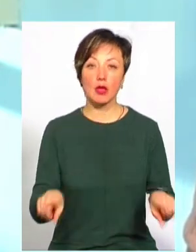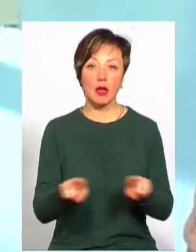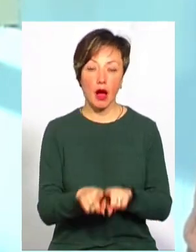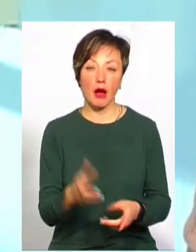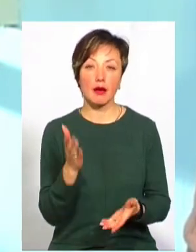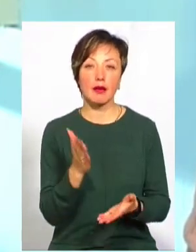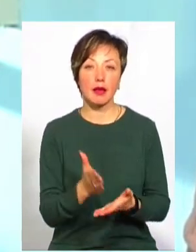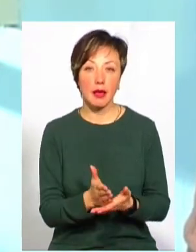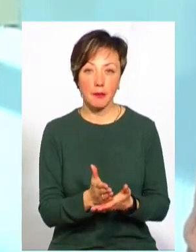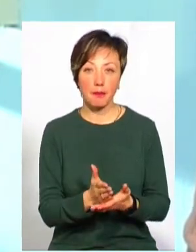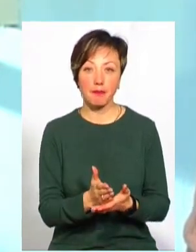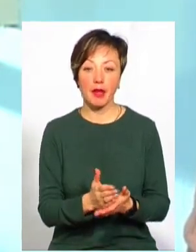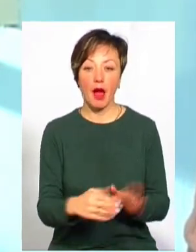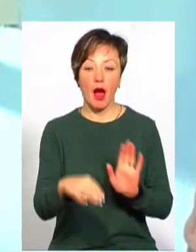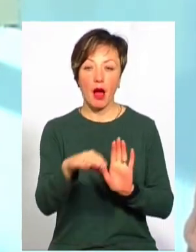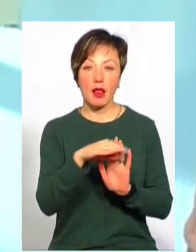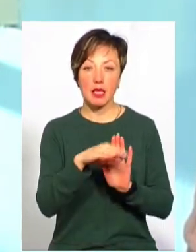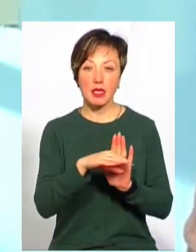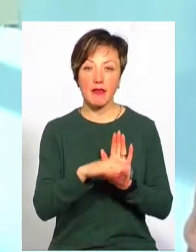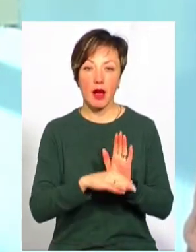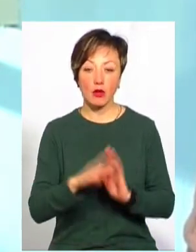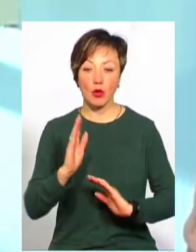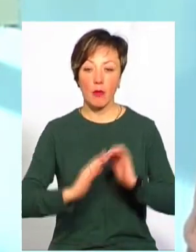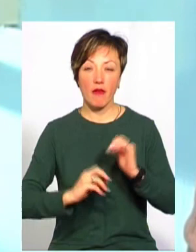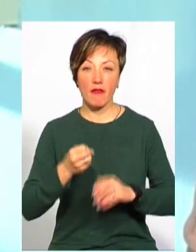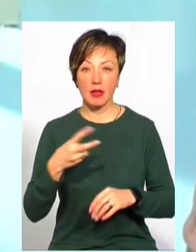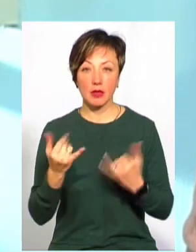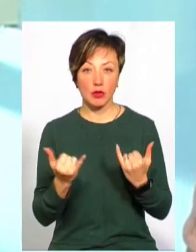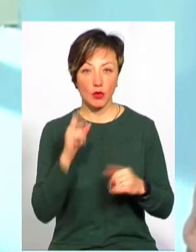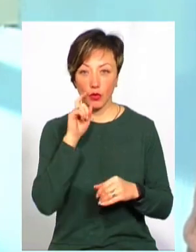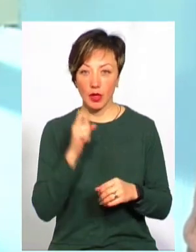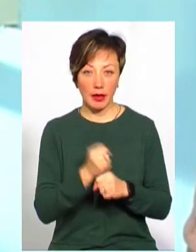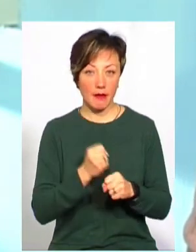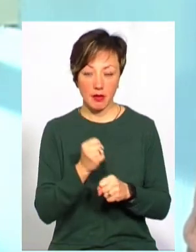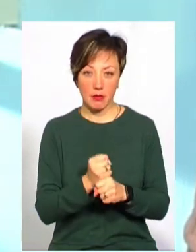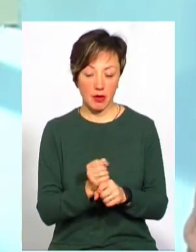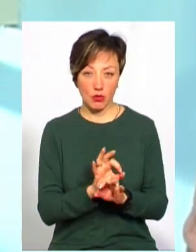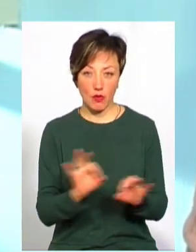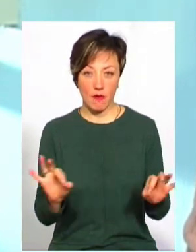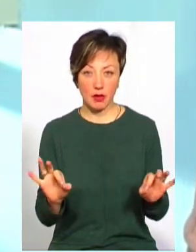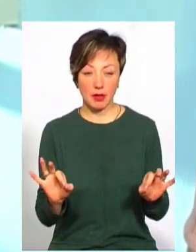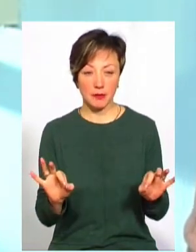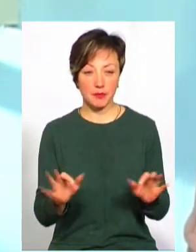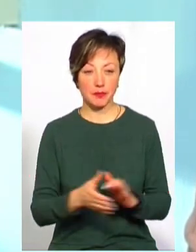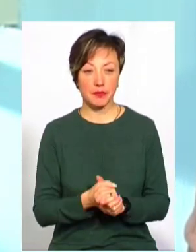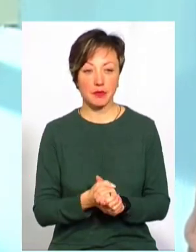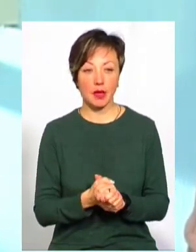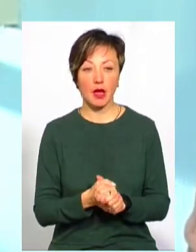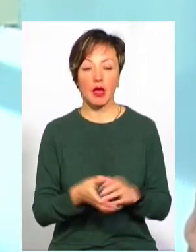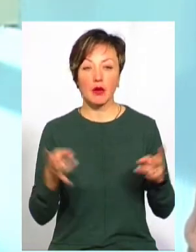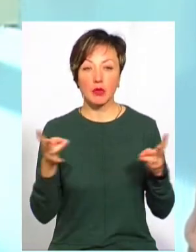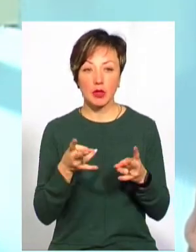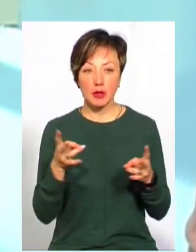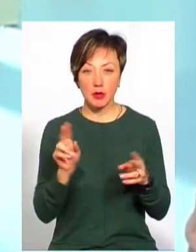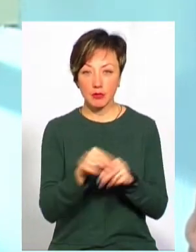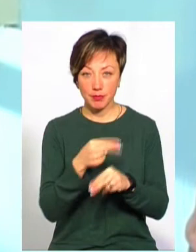є класифікатор професій, котрий в Україні на сьогоднішній день не відпрацьований. Тобто потрібно